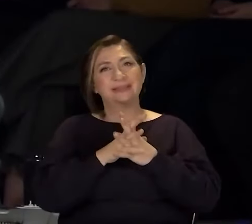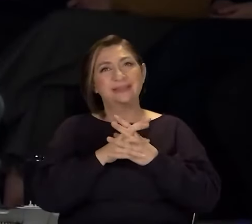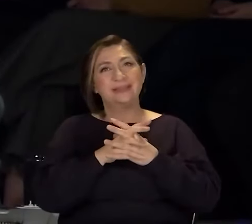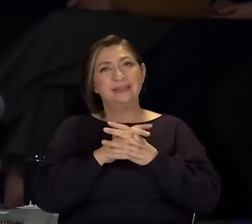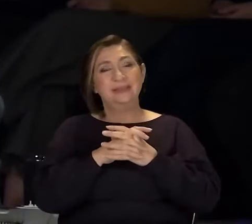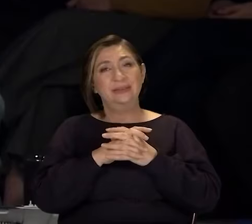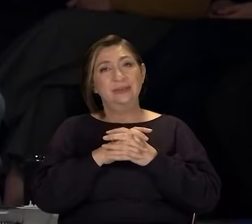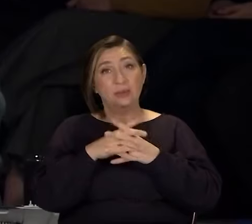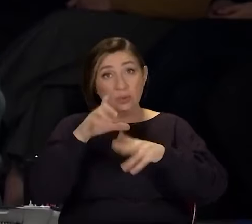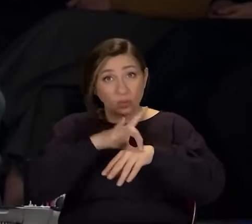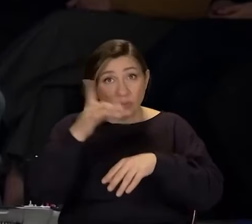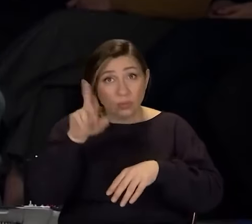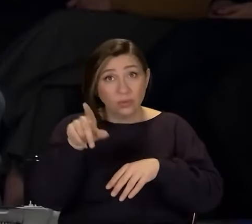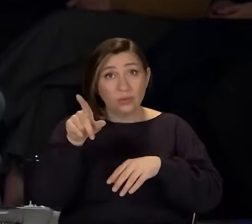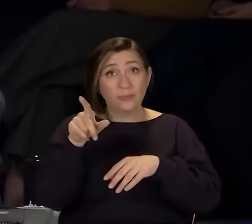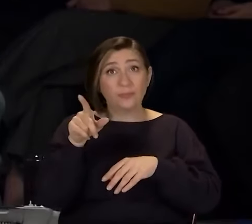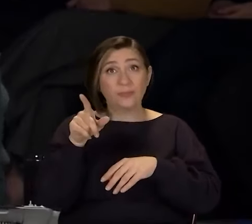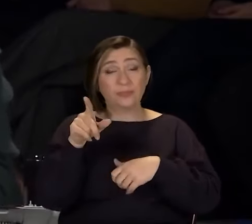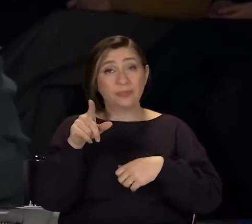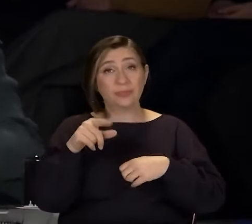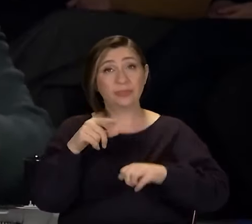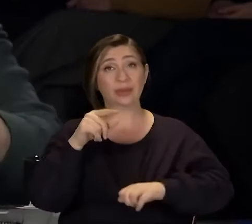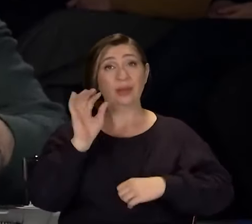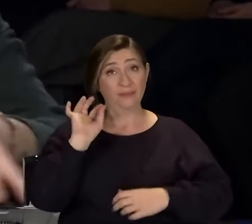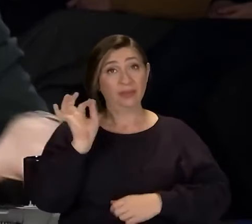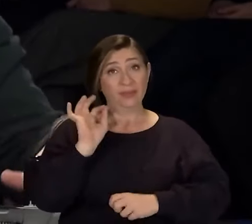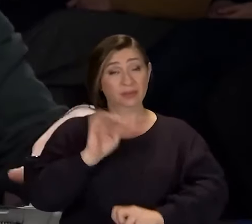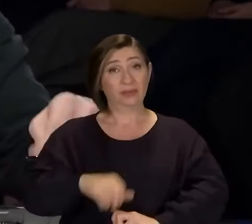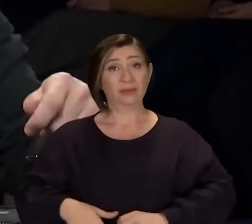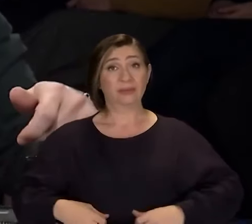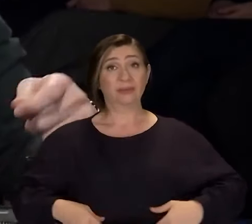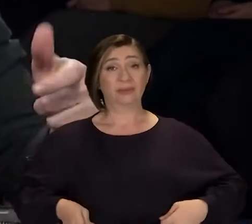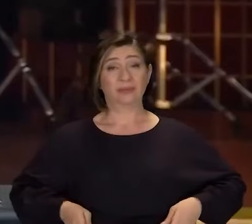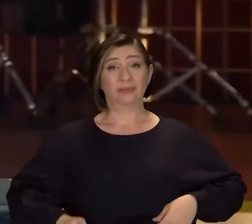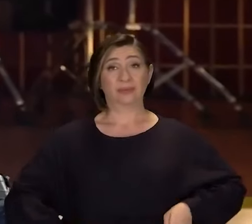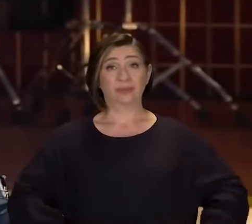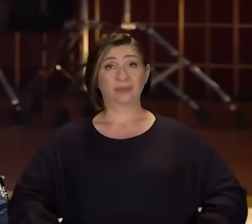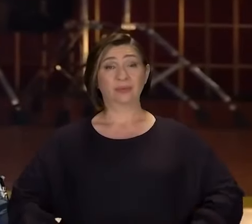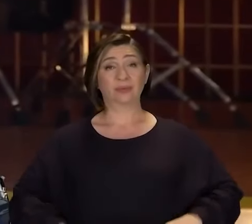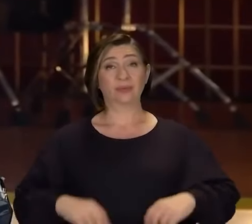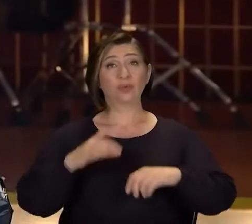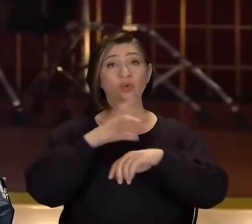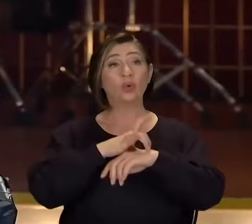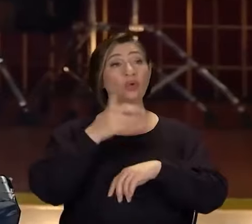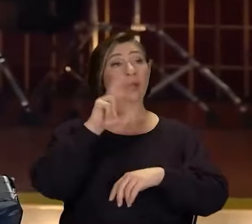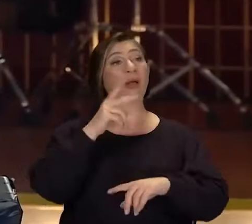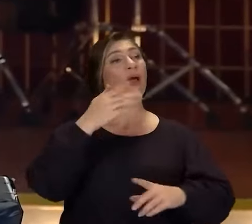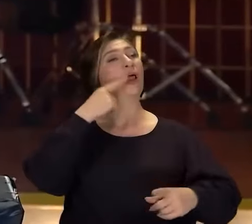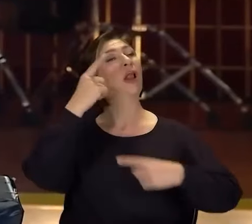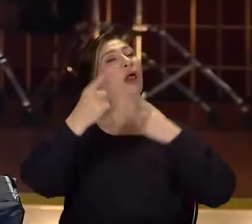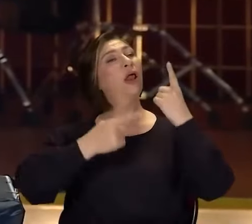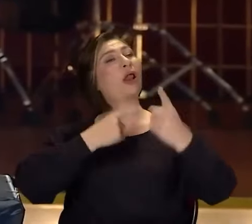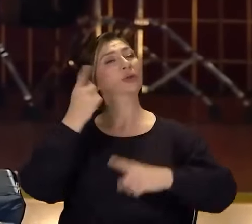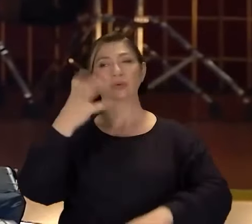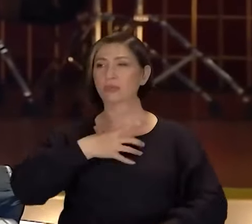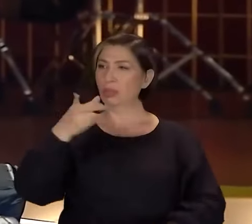öldü? Bana da... Doktor mu öldü? Bana da... Tam evet, doktor. Doktor ölmesi bana, çok acayip bir şey. O tam, kadar ahkam kestikten ya